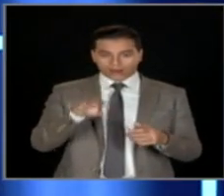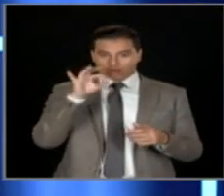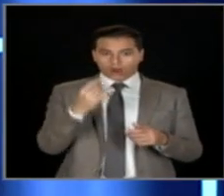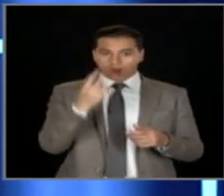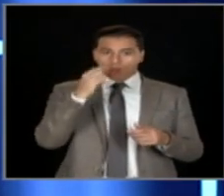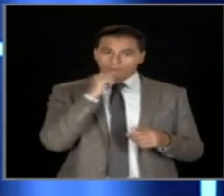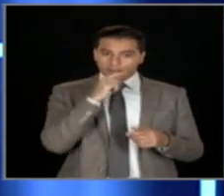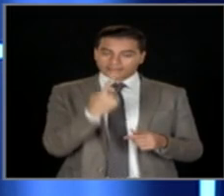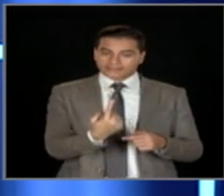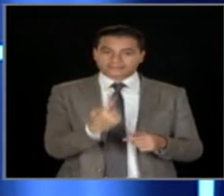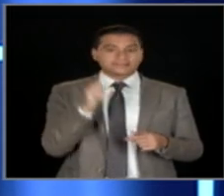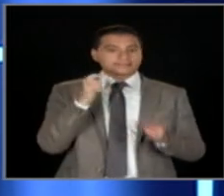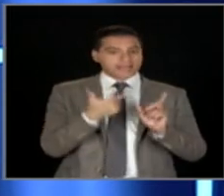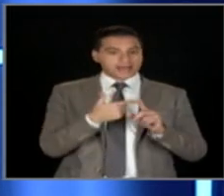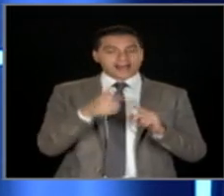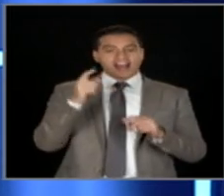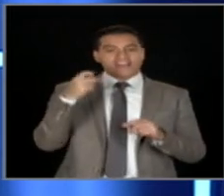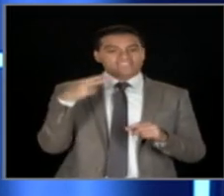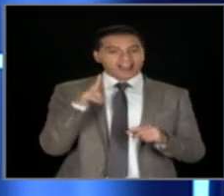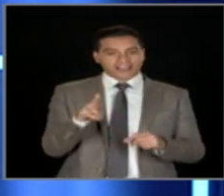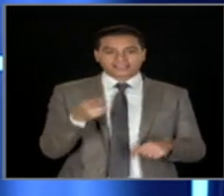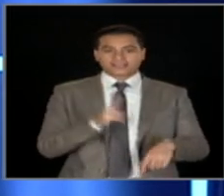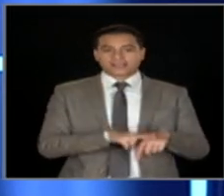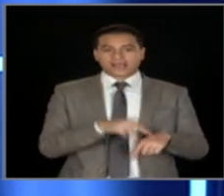فيرست، وبعد كده رفعت.